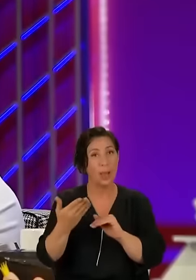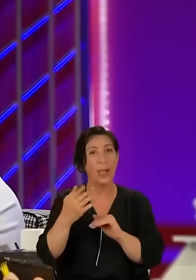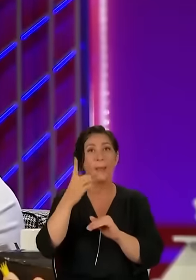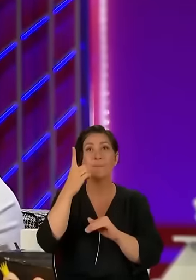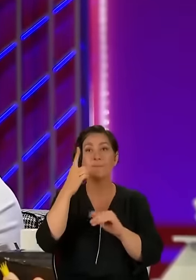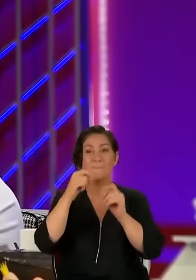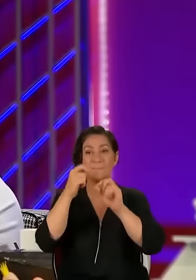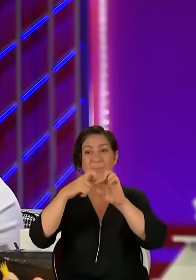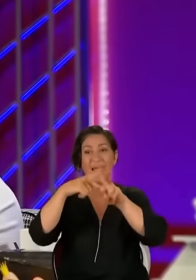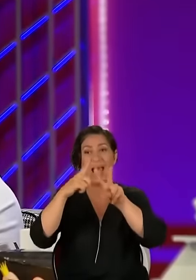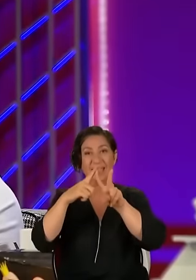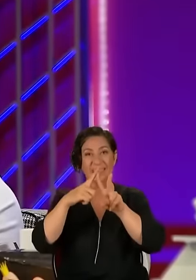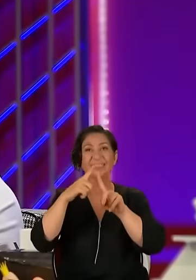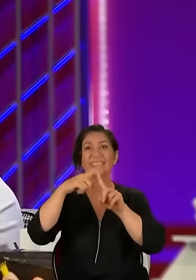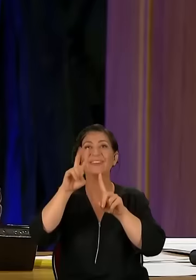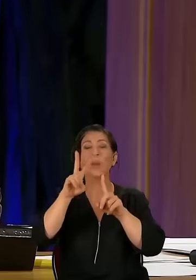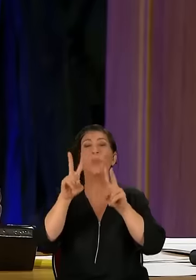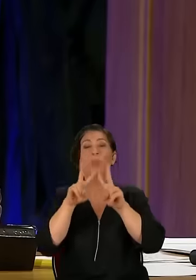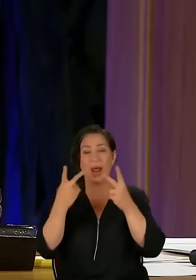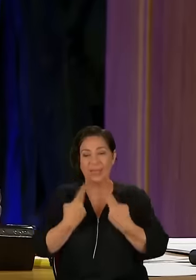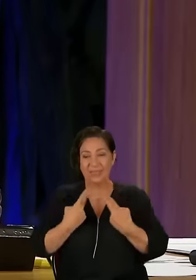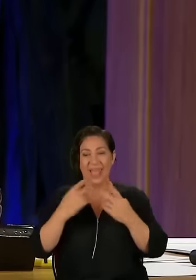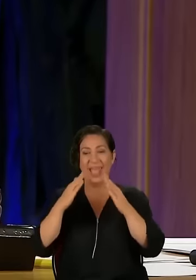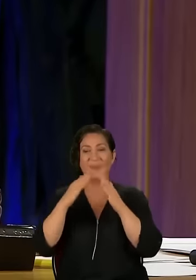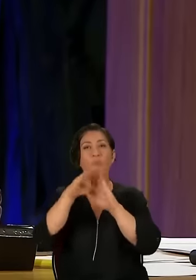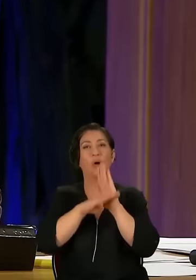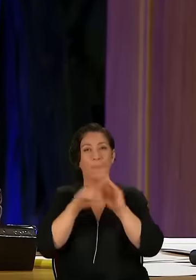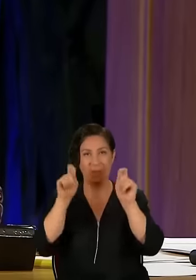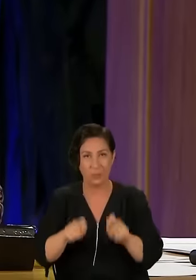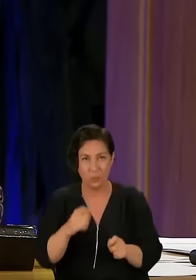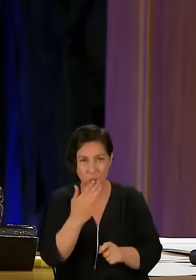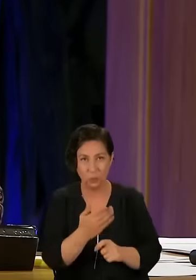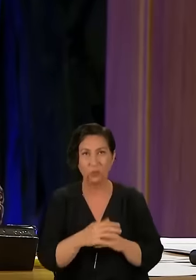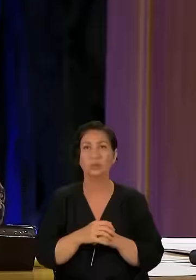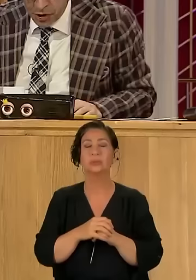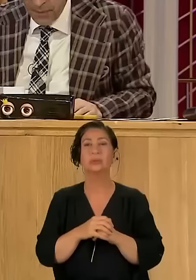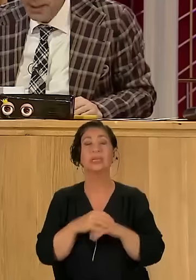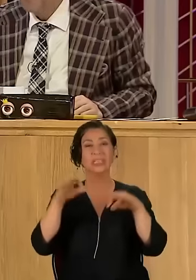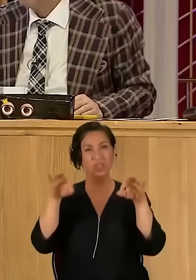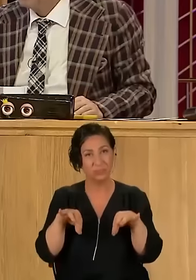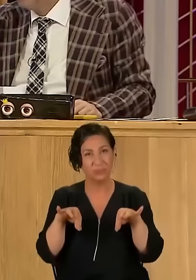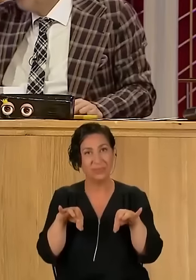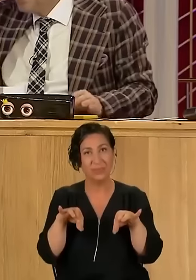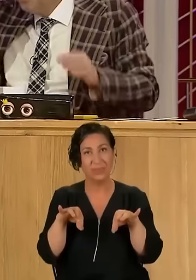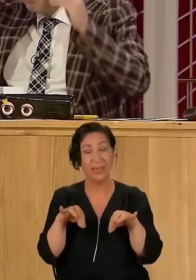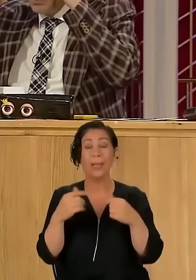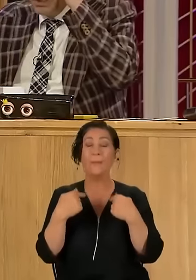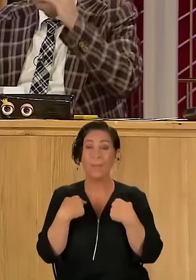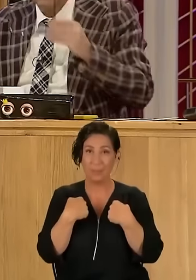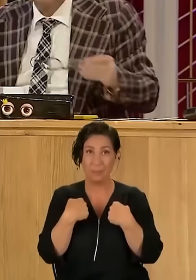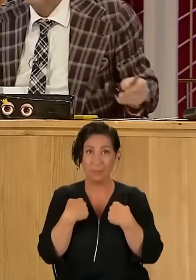An TV'de de Murat'ın Evi isimli programlar yaptın. Şimdi